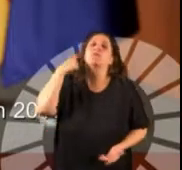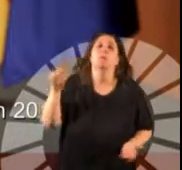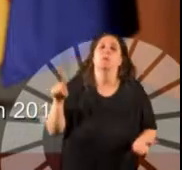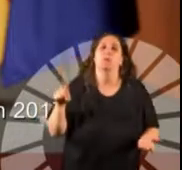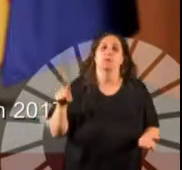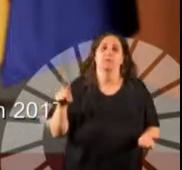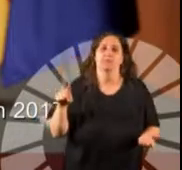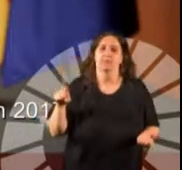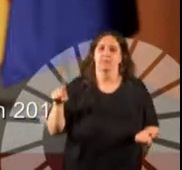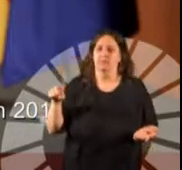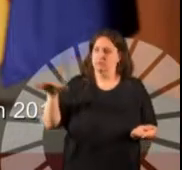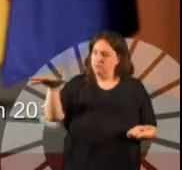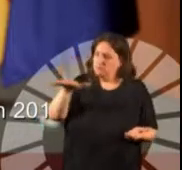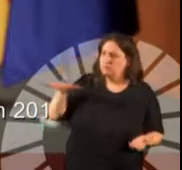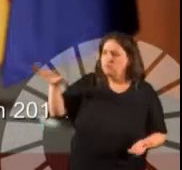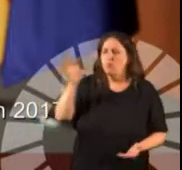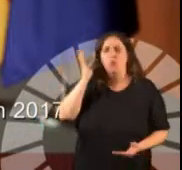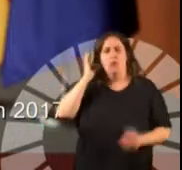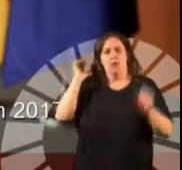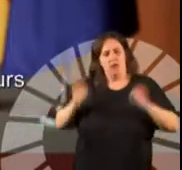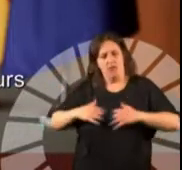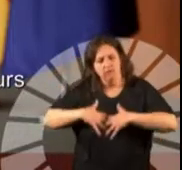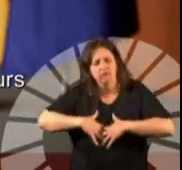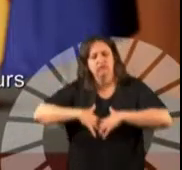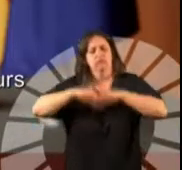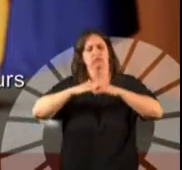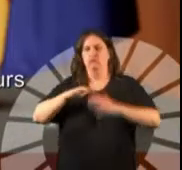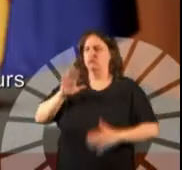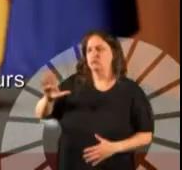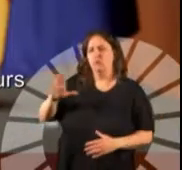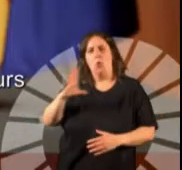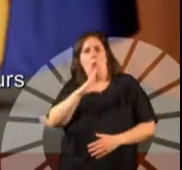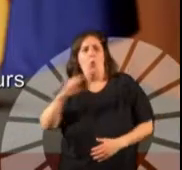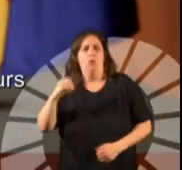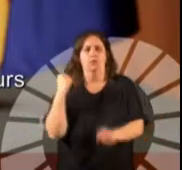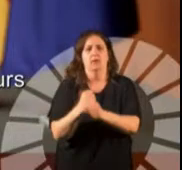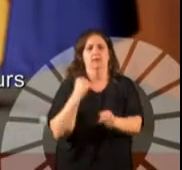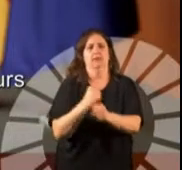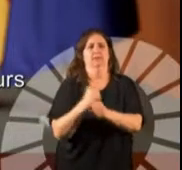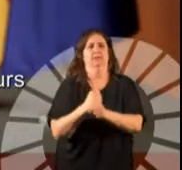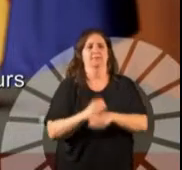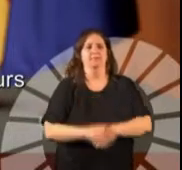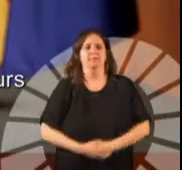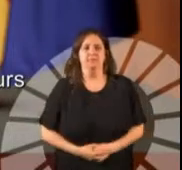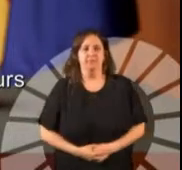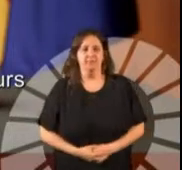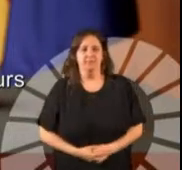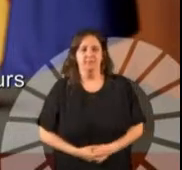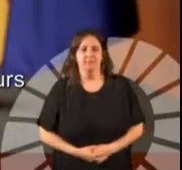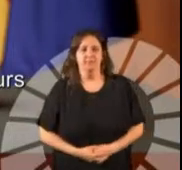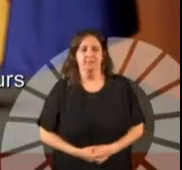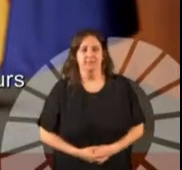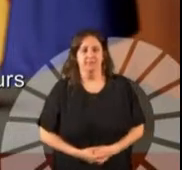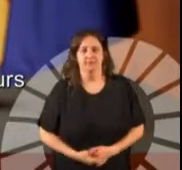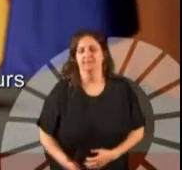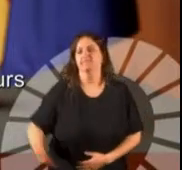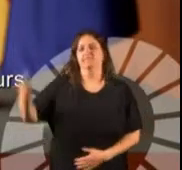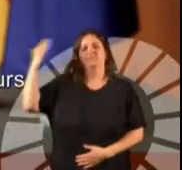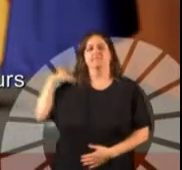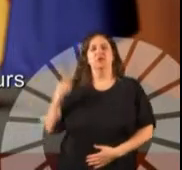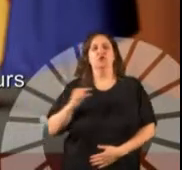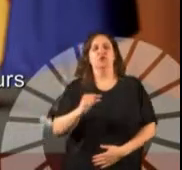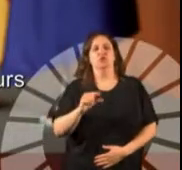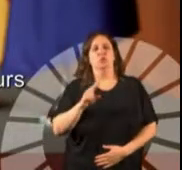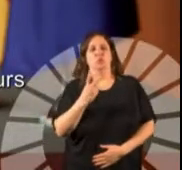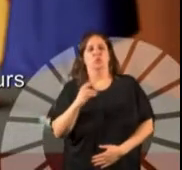G20-Präsidentschaft 2017 gegründet haben. Seitdem wurden über 130.000 Unternehmerinnen in mehr als 60